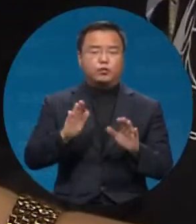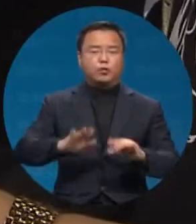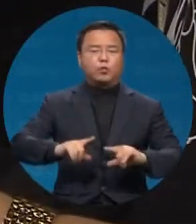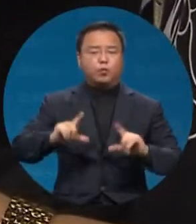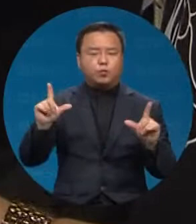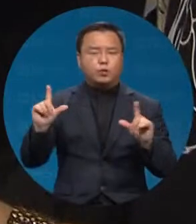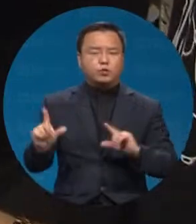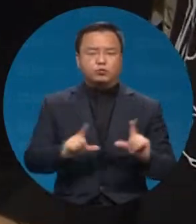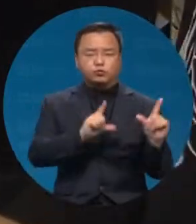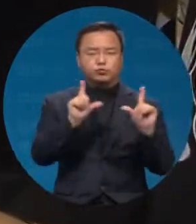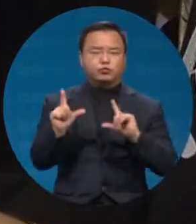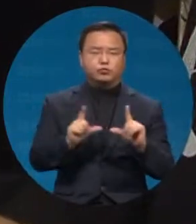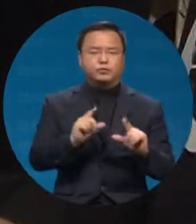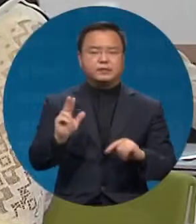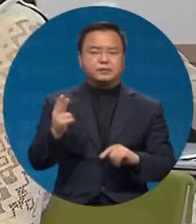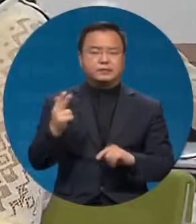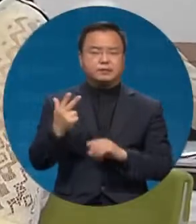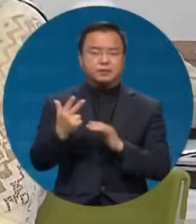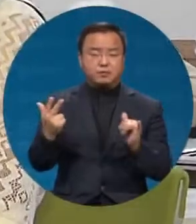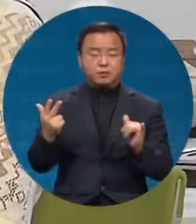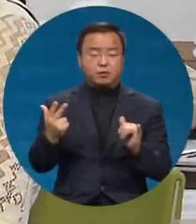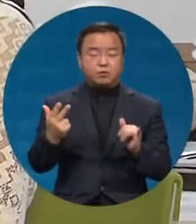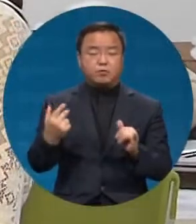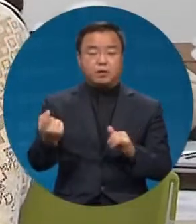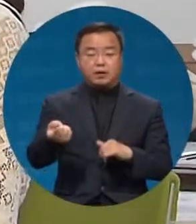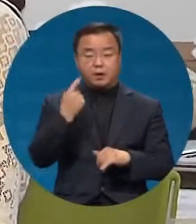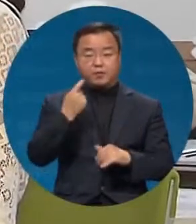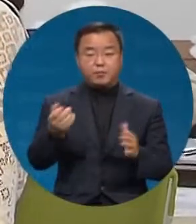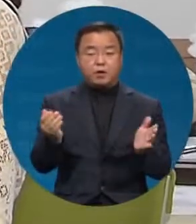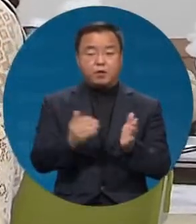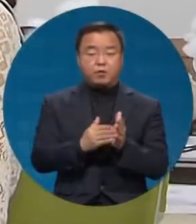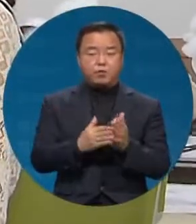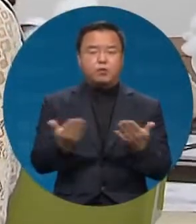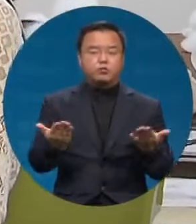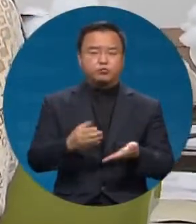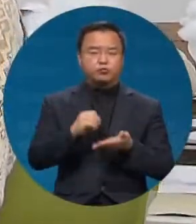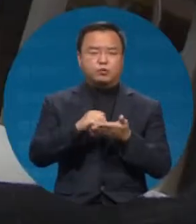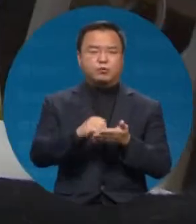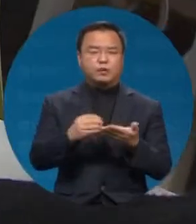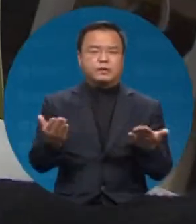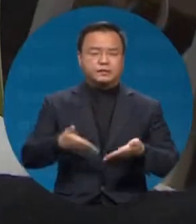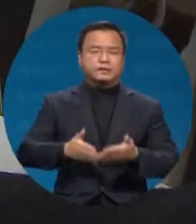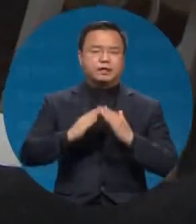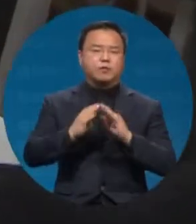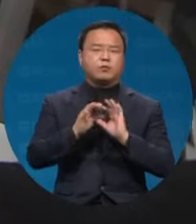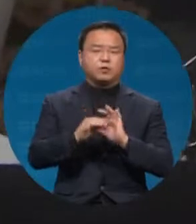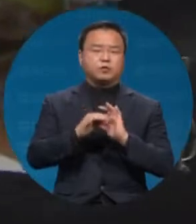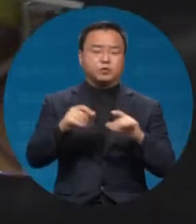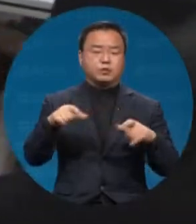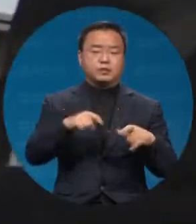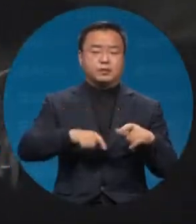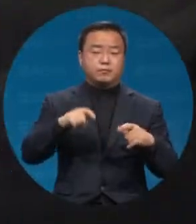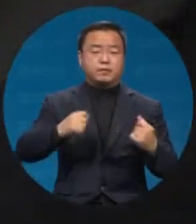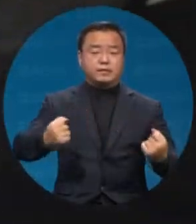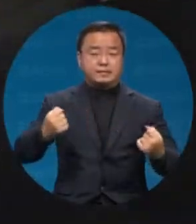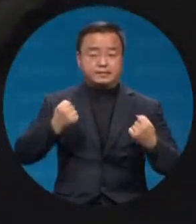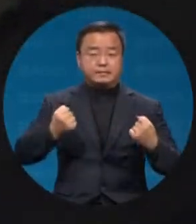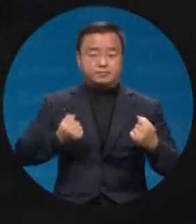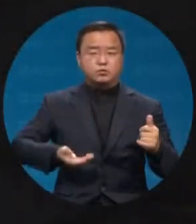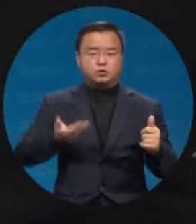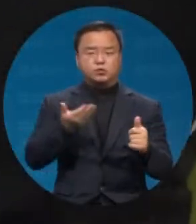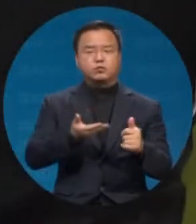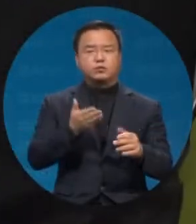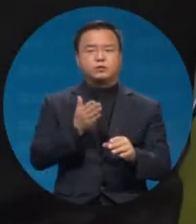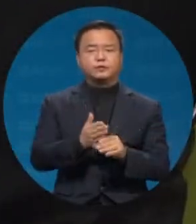주민 700여 명이 교육을 받았는데 이들은 취업과 창업 등을 통해 다시 지역에 활기를 불어 넣게 됩니다